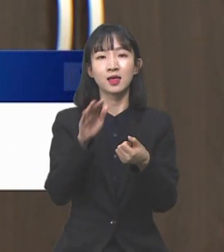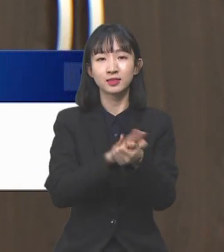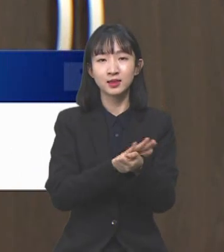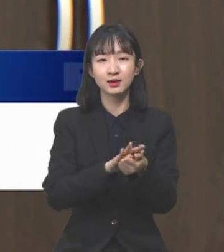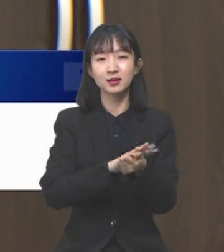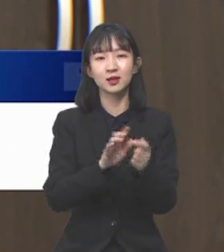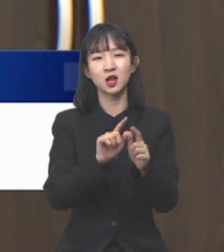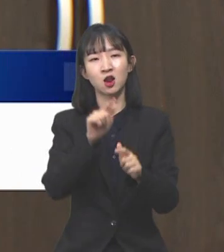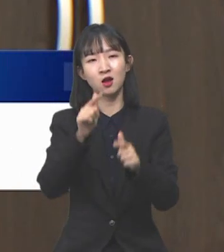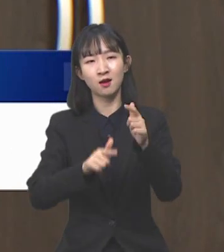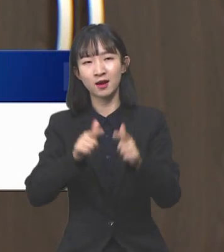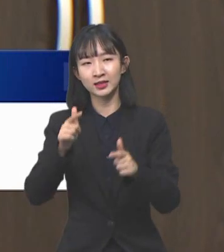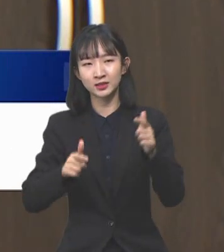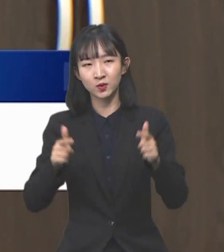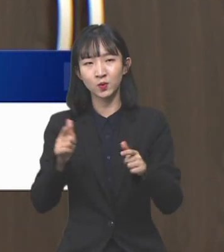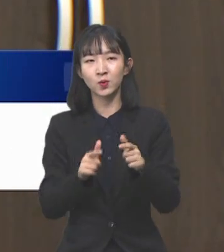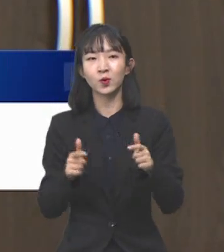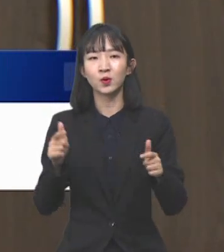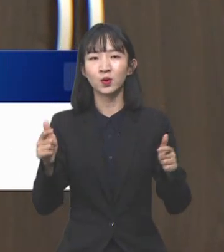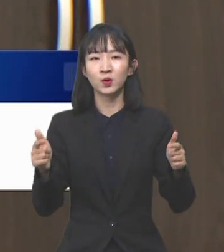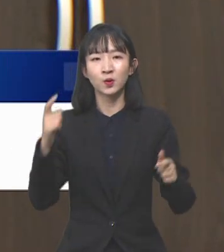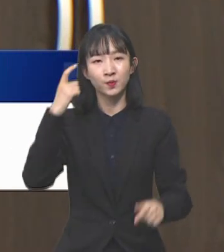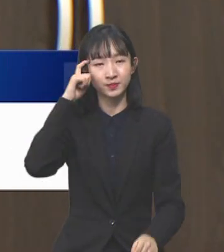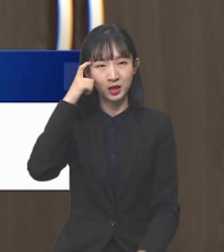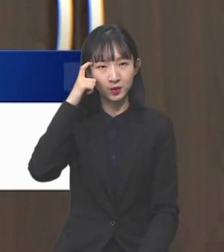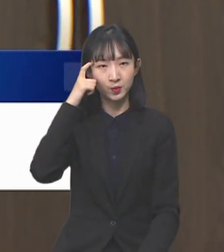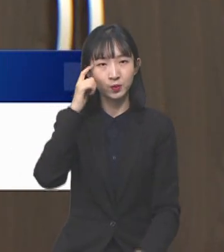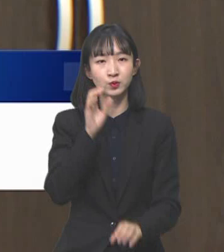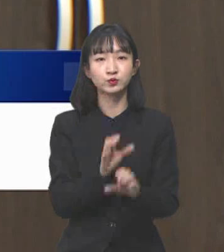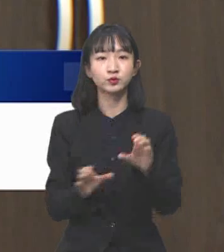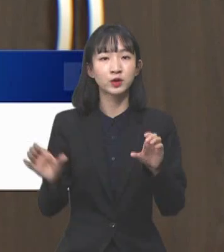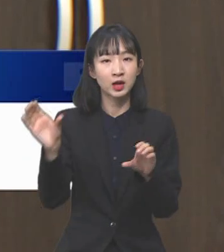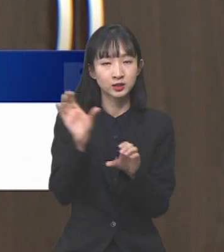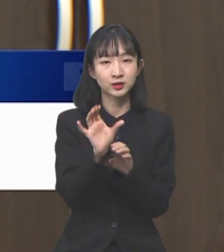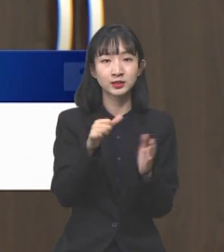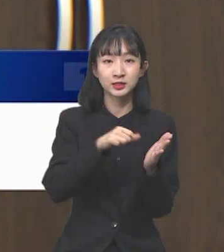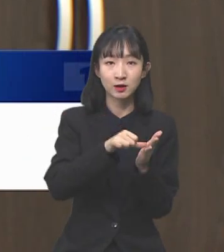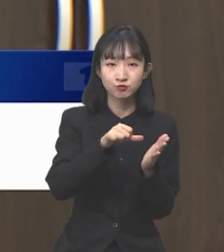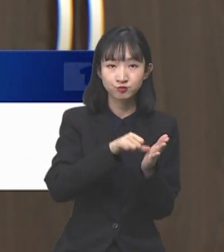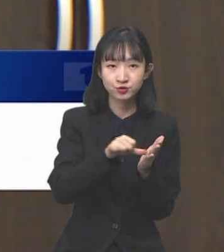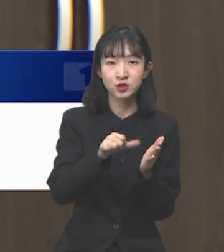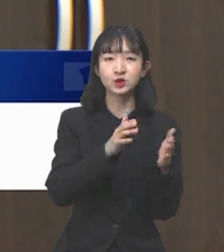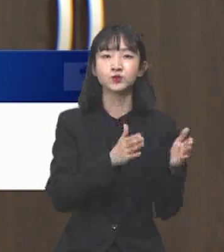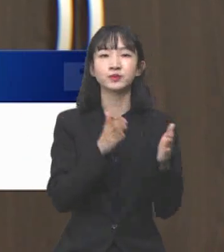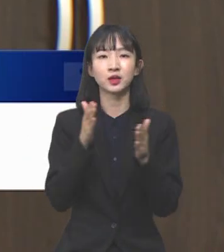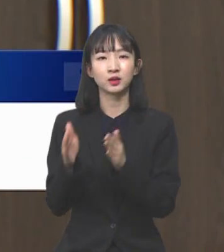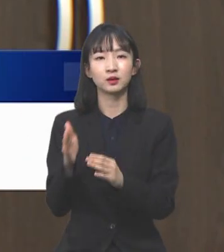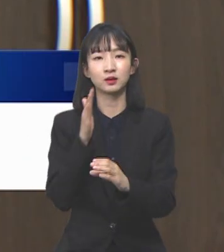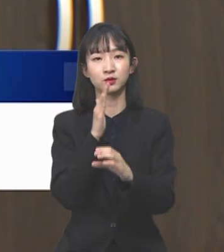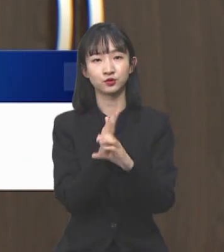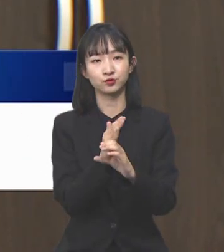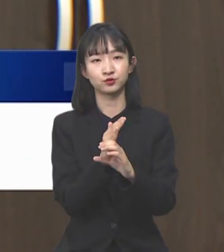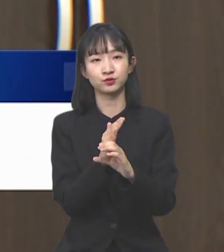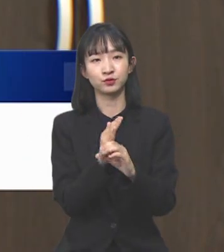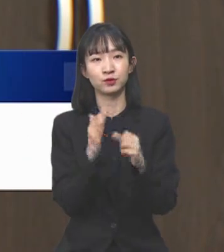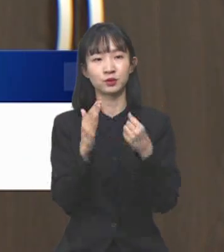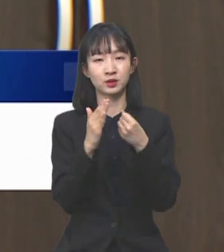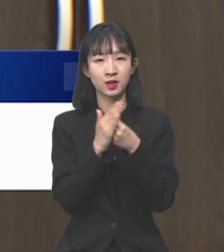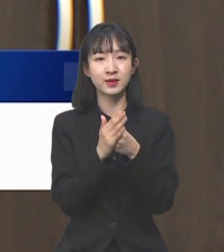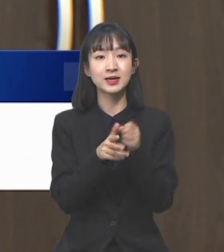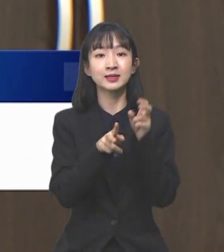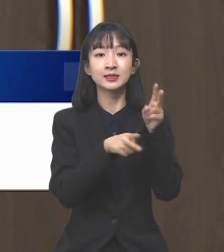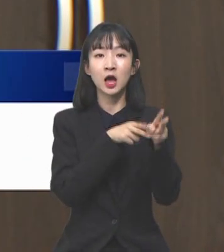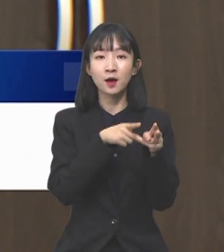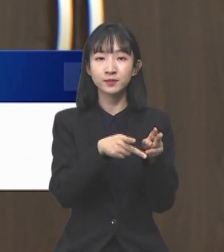은 부분 추가적인 상품들을 우리 서로 이음 경우에 그 준비를 하고 있기 때문에 지속가능하고